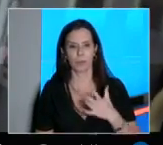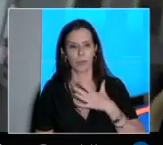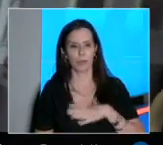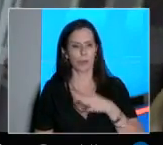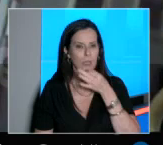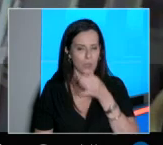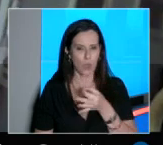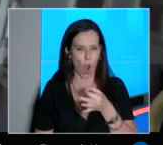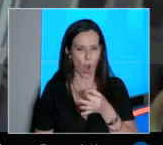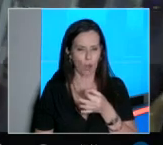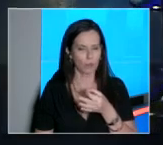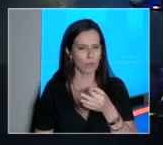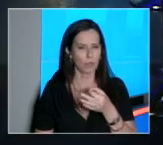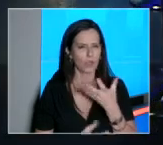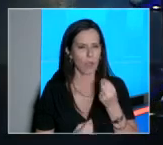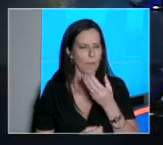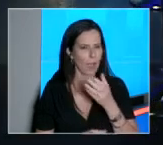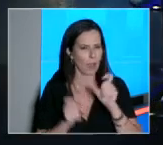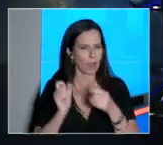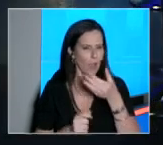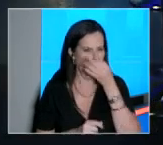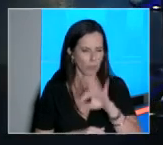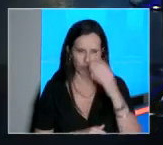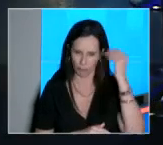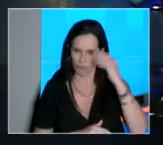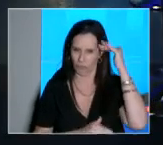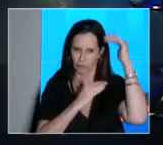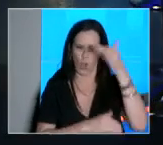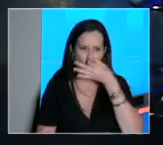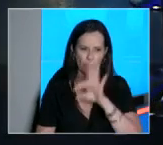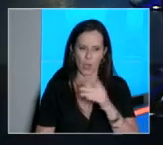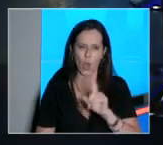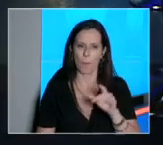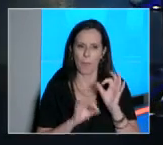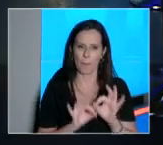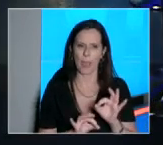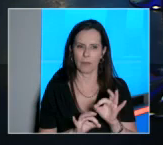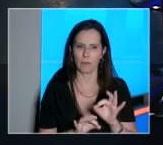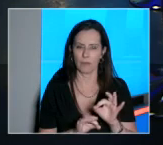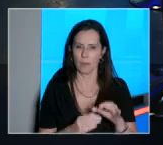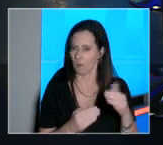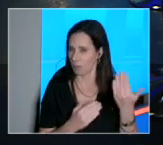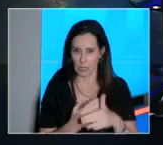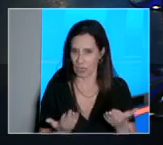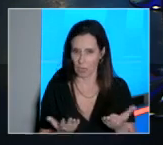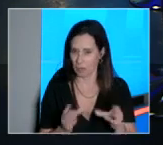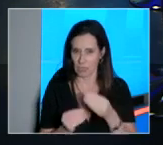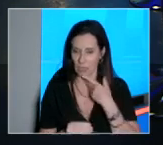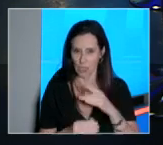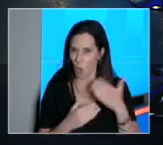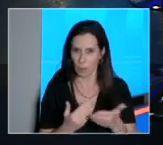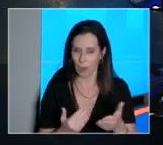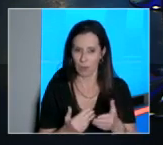לשאול, ההגירה של הרבה אנשים משכילים, אזרחים משכילים, היא לא באמת מסיימת את הסיפור שלהם עם ישראל,